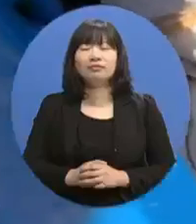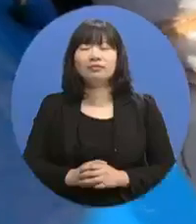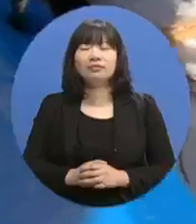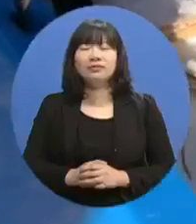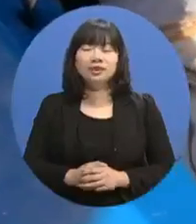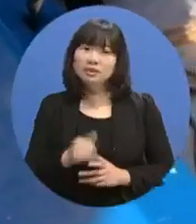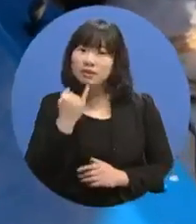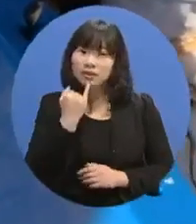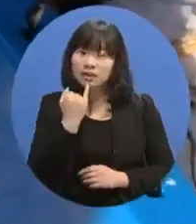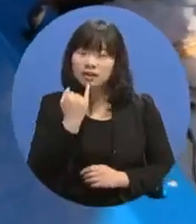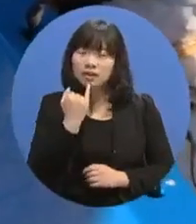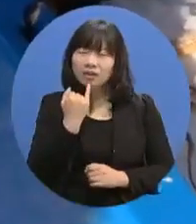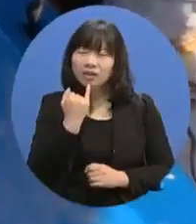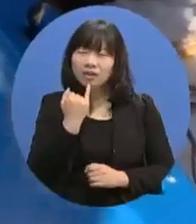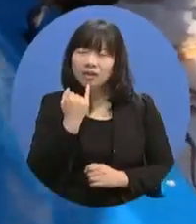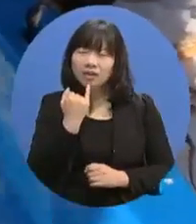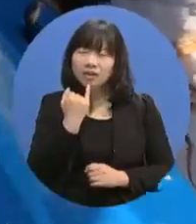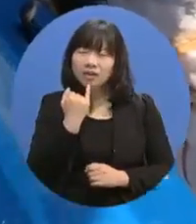잡나요?